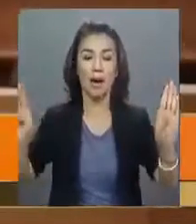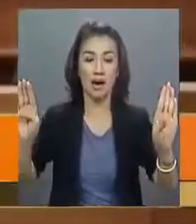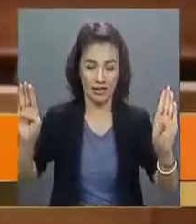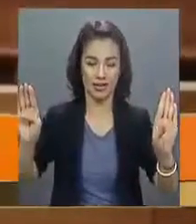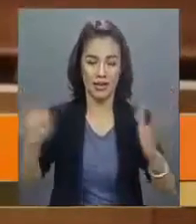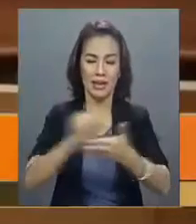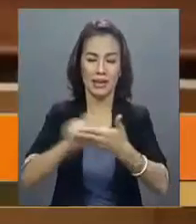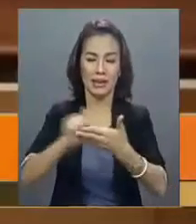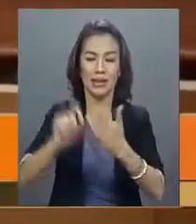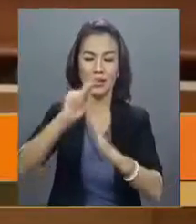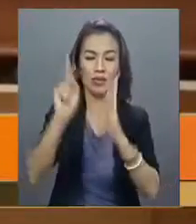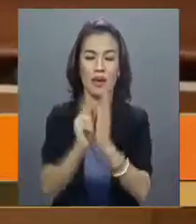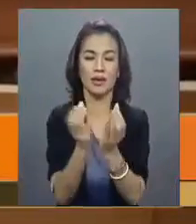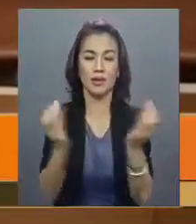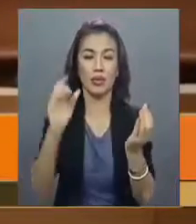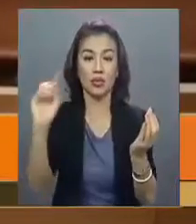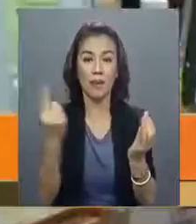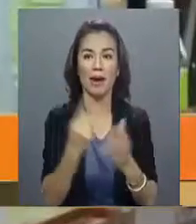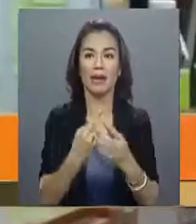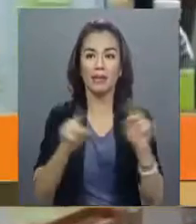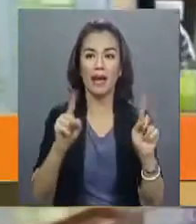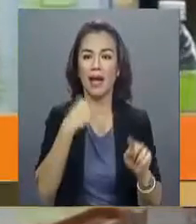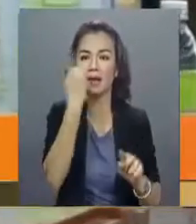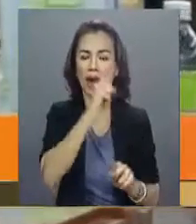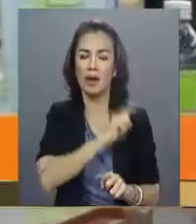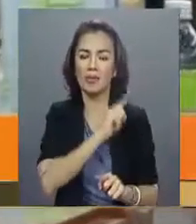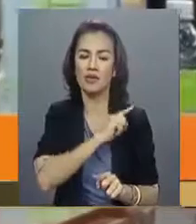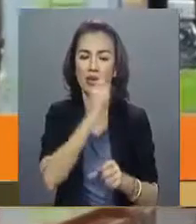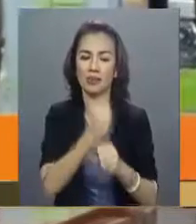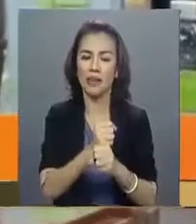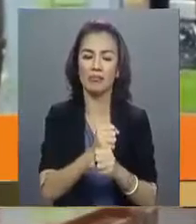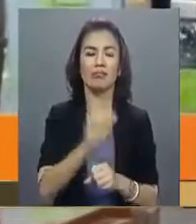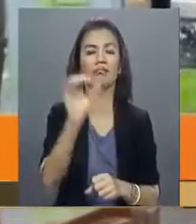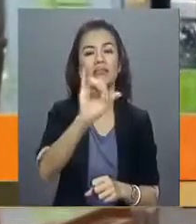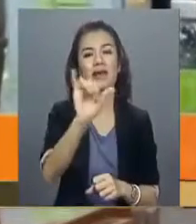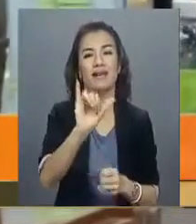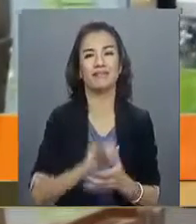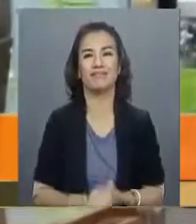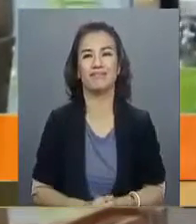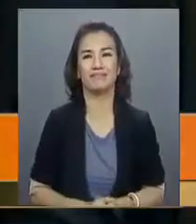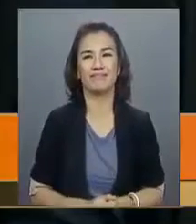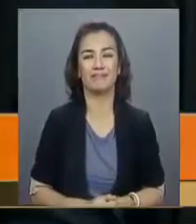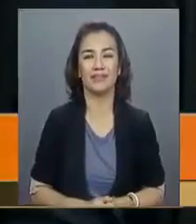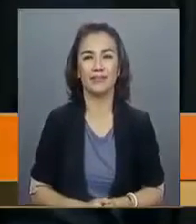ใหม่แต่ยังไม่เปิดเผยว่าใครจะทำหน้าที่ร่างใหม่ค่ะ